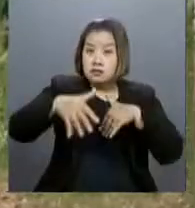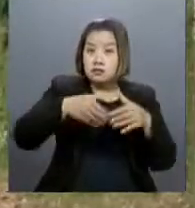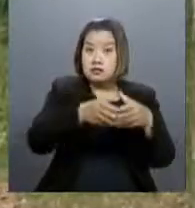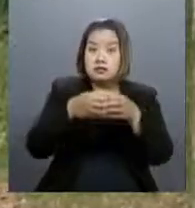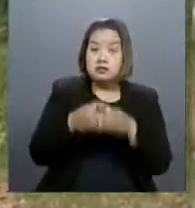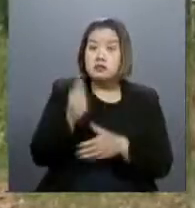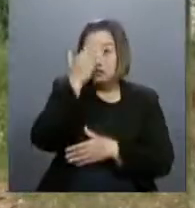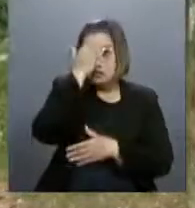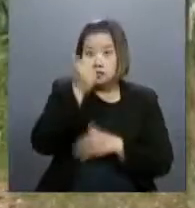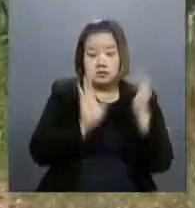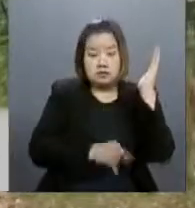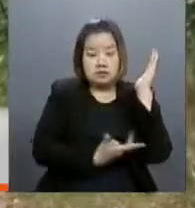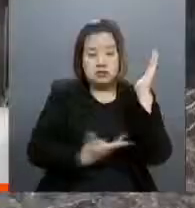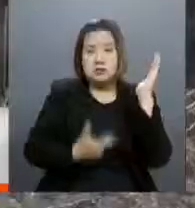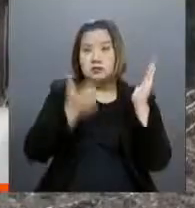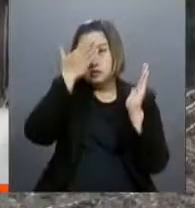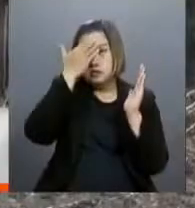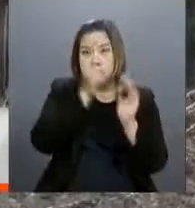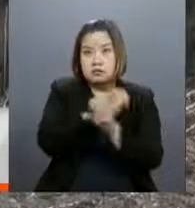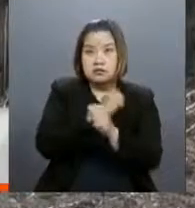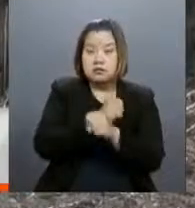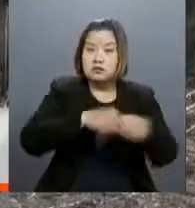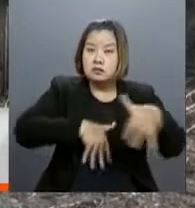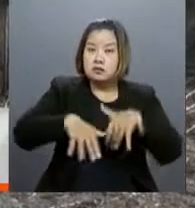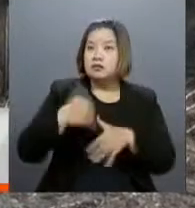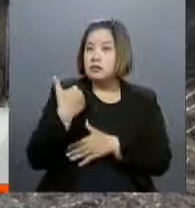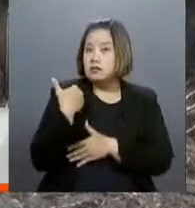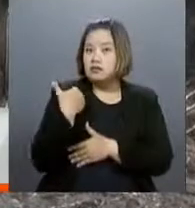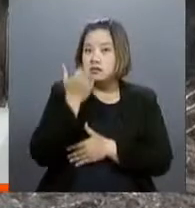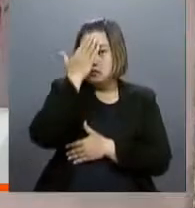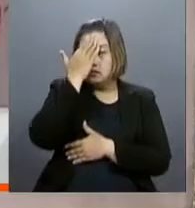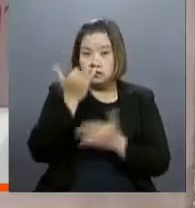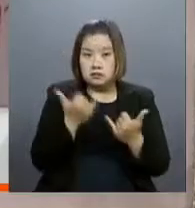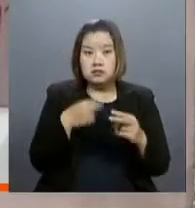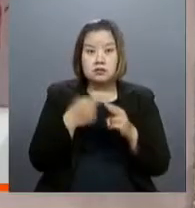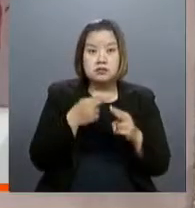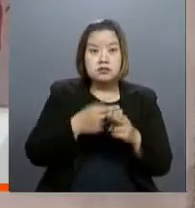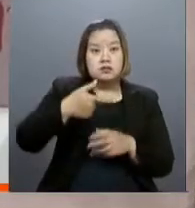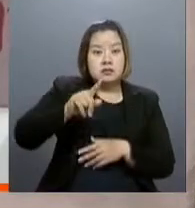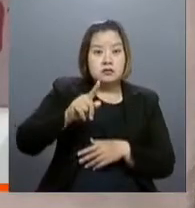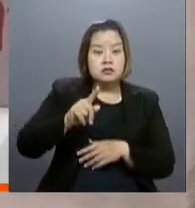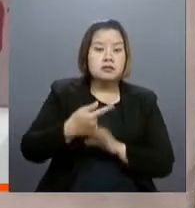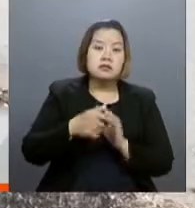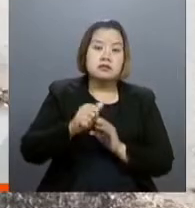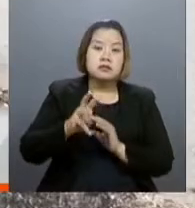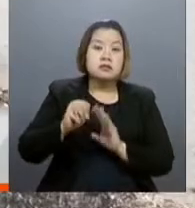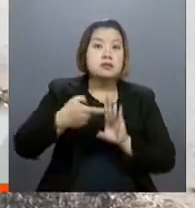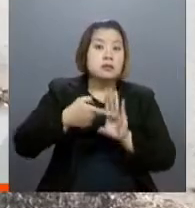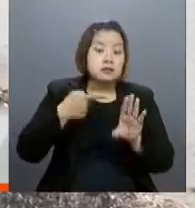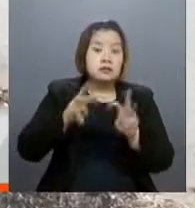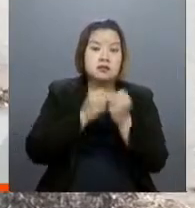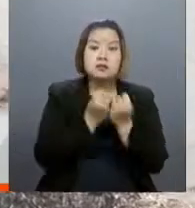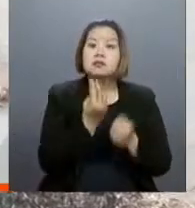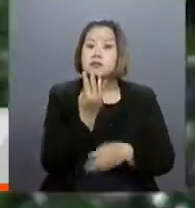จังหวัดชายแดนภาคใต้ปกป้องสิทธิ์ชุมชนและสันติภาพเพื่อสิ่งแวดล้อมหรือ permatamusในพื้นที่หมู่ที่ 4บ้าน